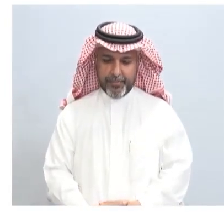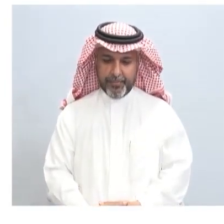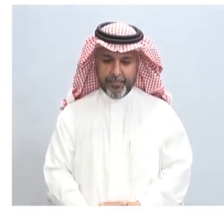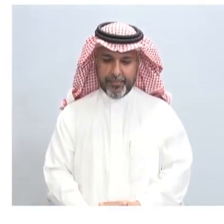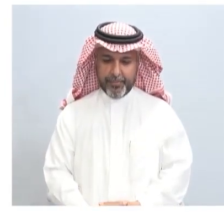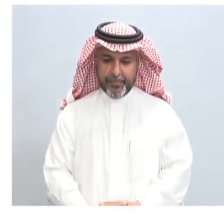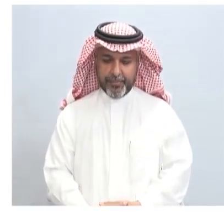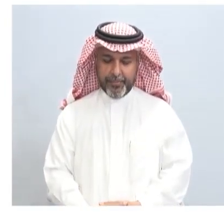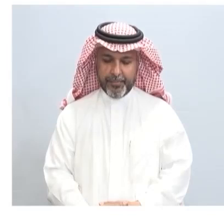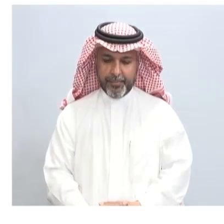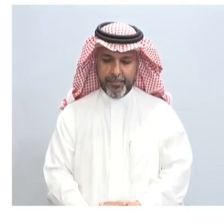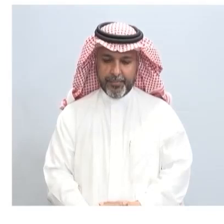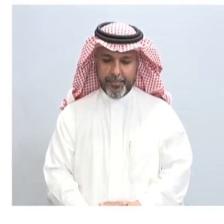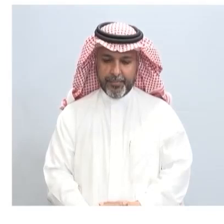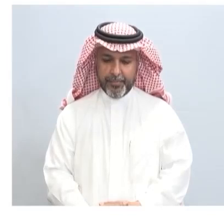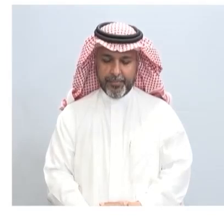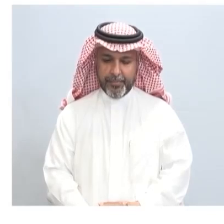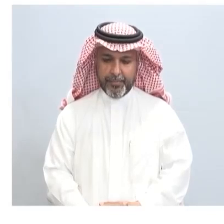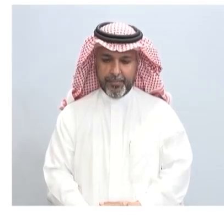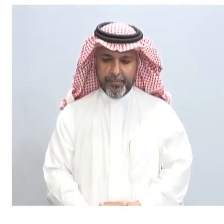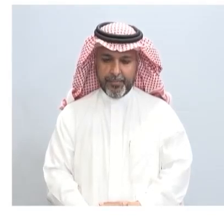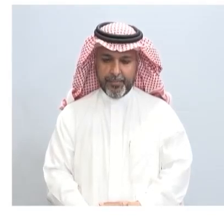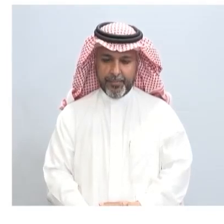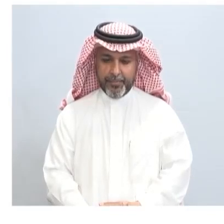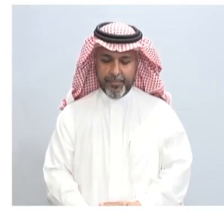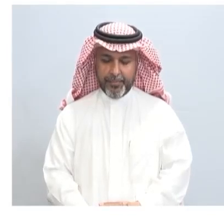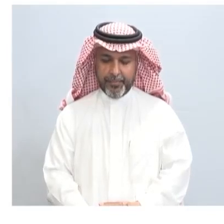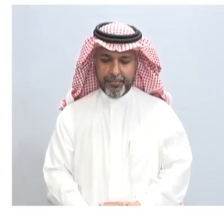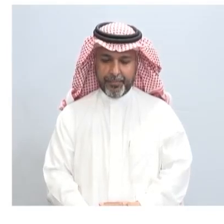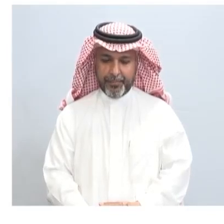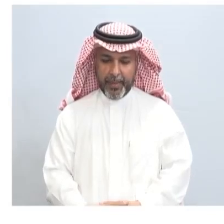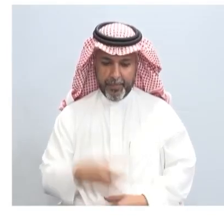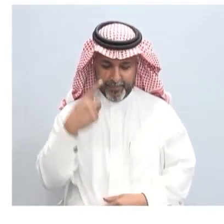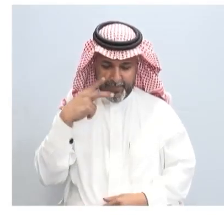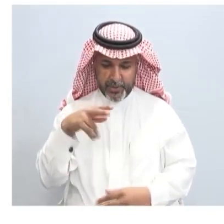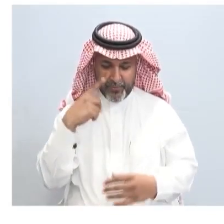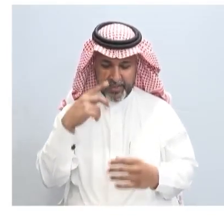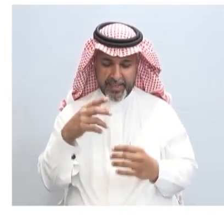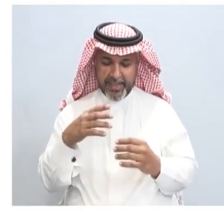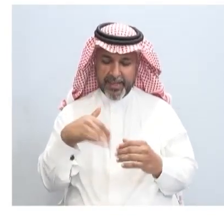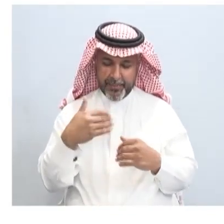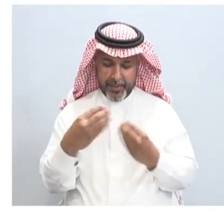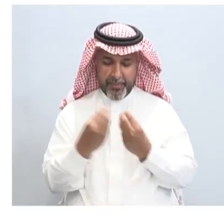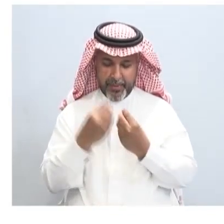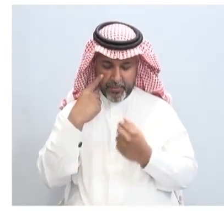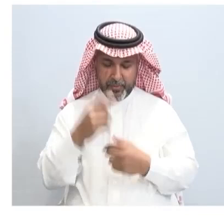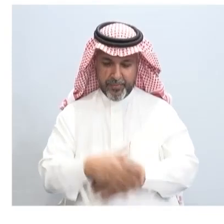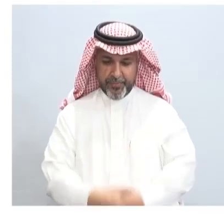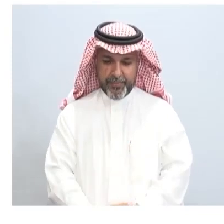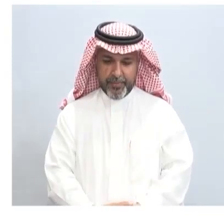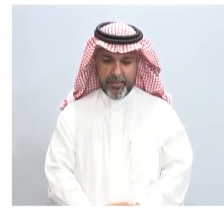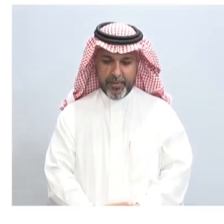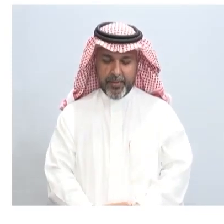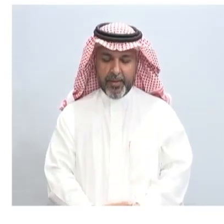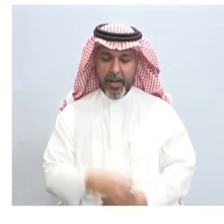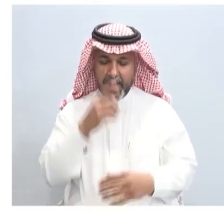التباديل يكون اختيار مع الترتيب والتوافيق يكون اختيار دون ترتيب فبهذه الطريقه فالتوافق